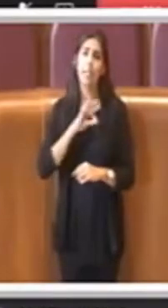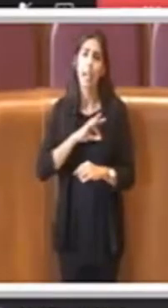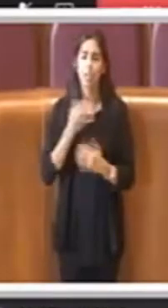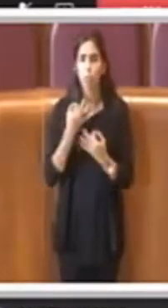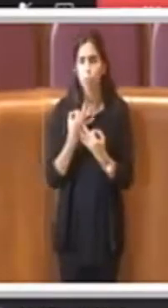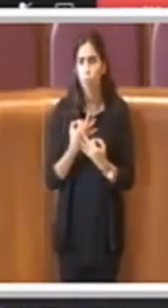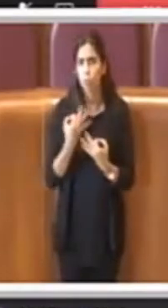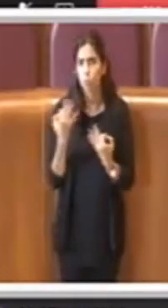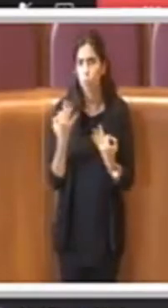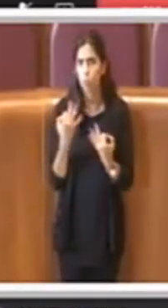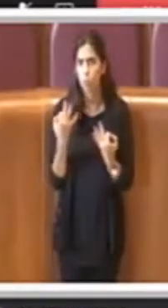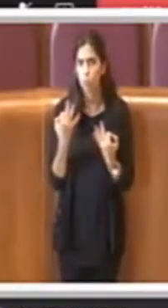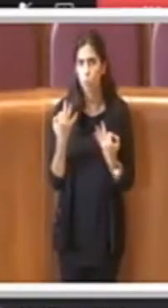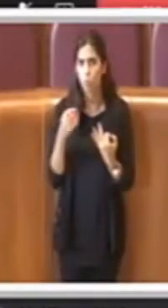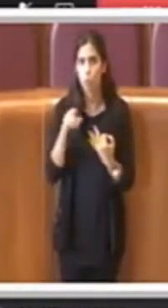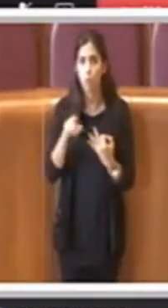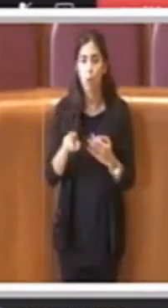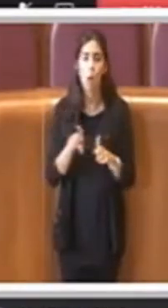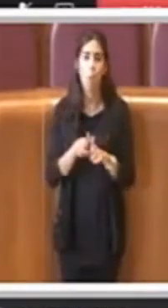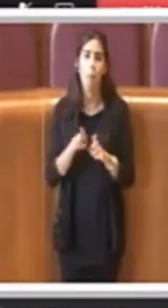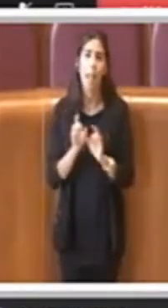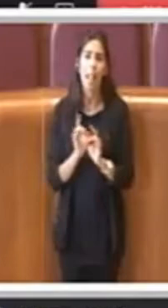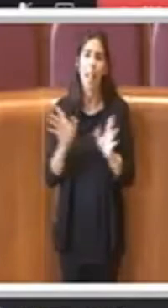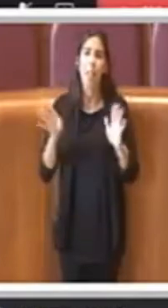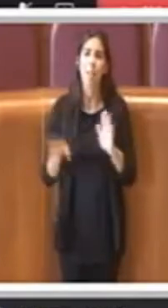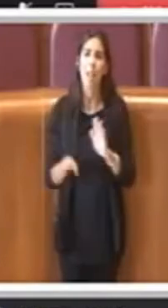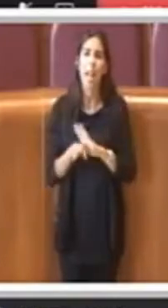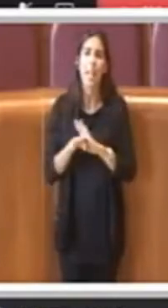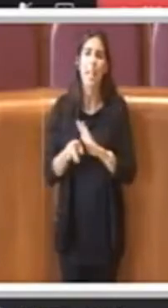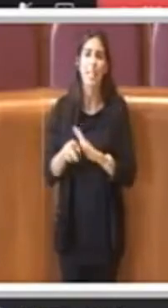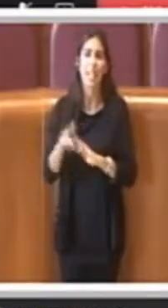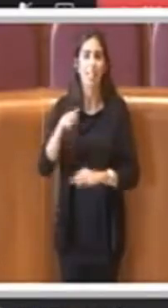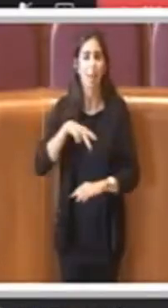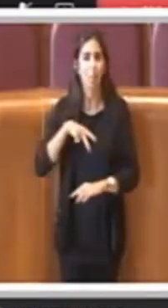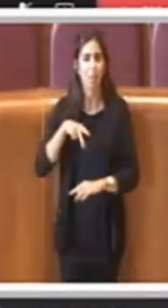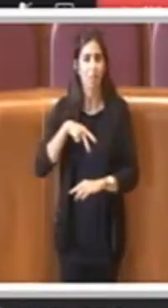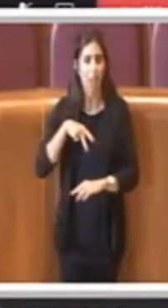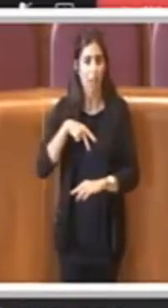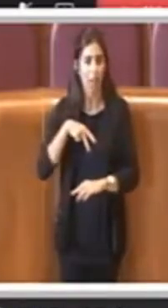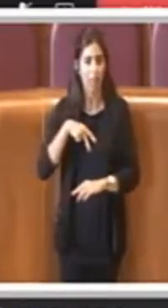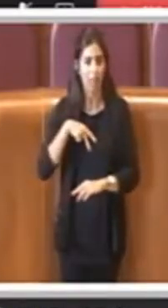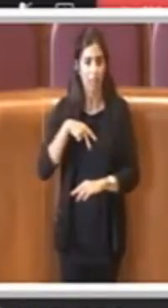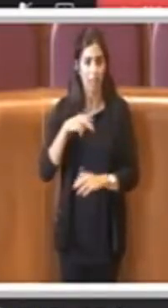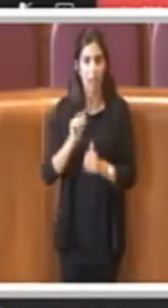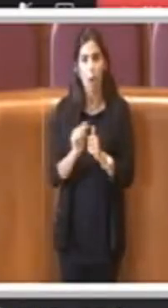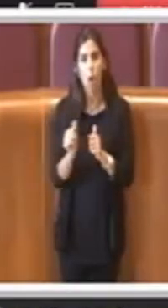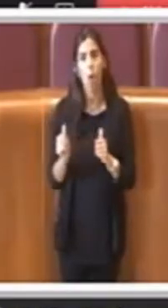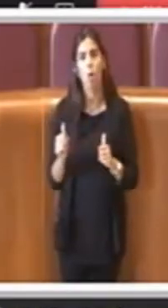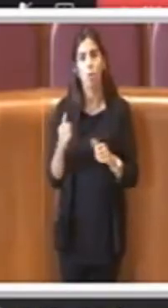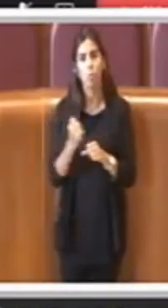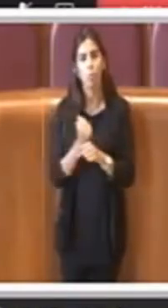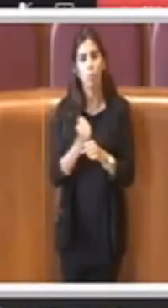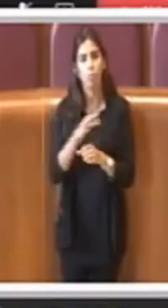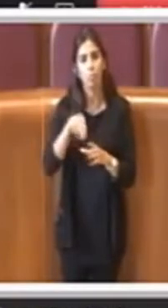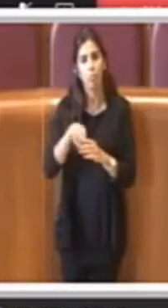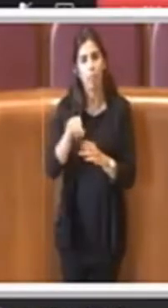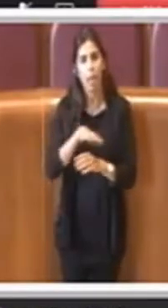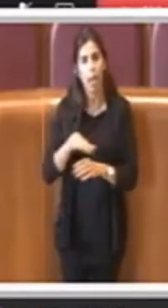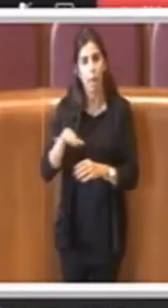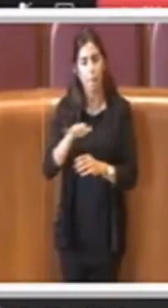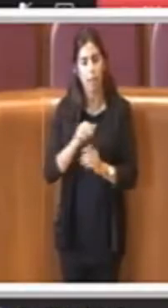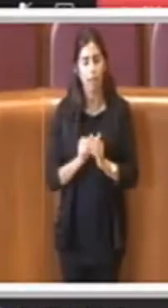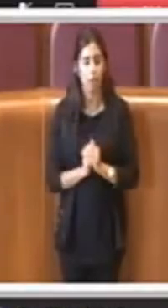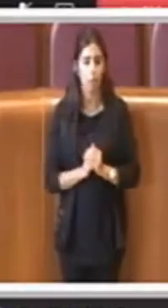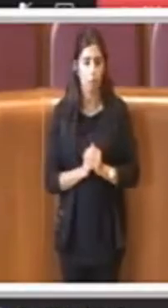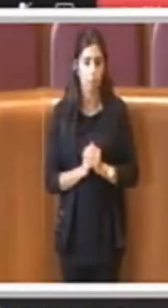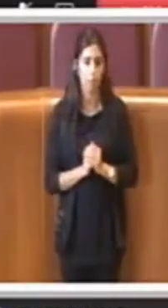comunque che riguarda anche la libera iniziativa privata da parte, no, degli operatori di settore. Questa